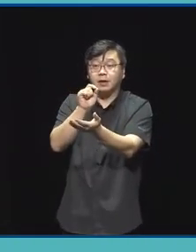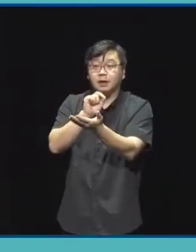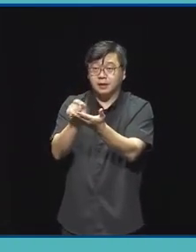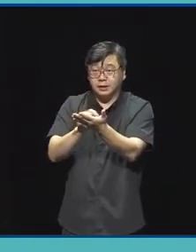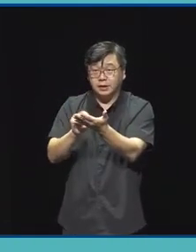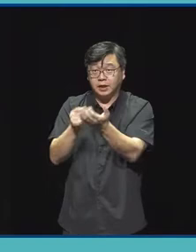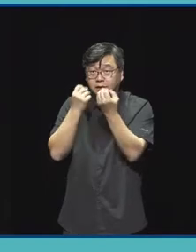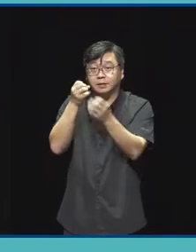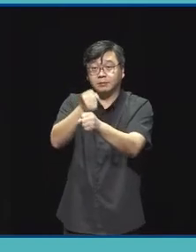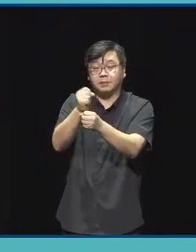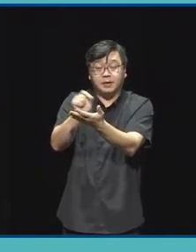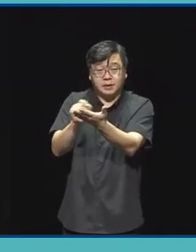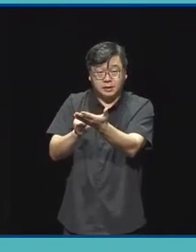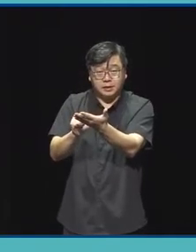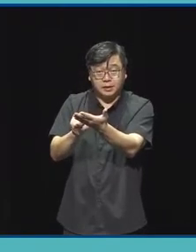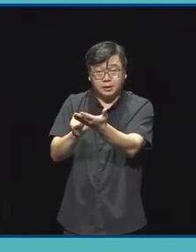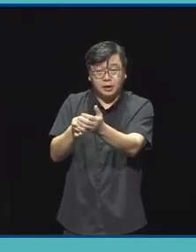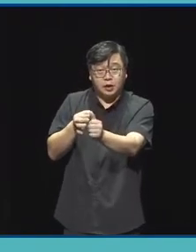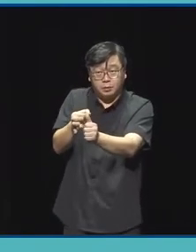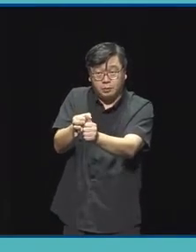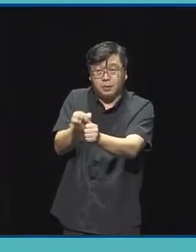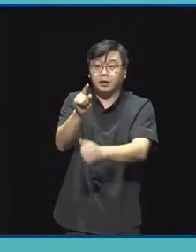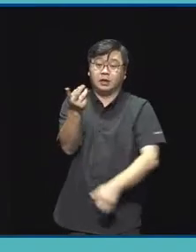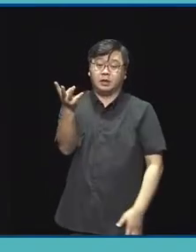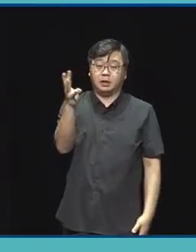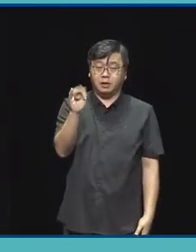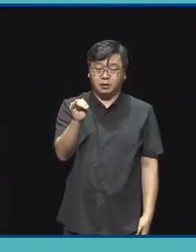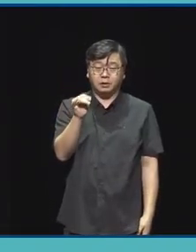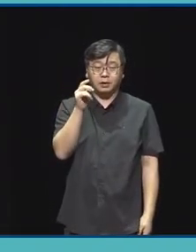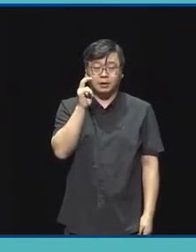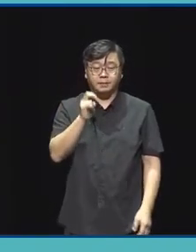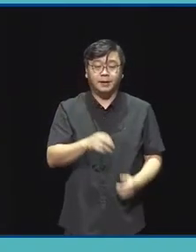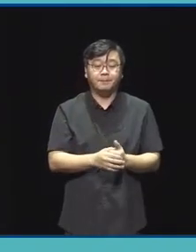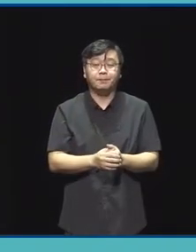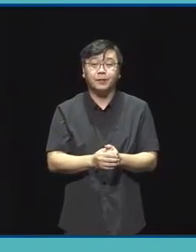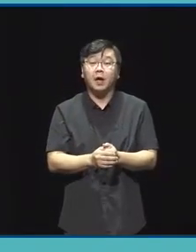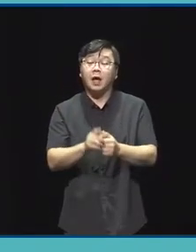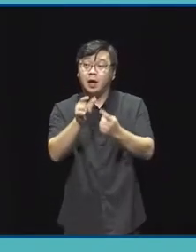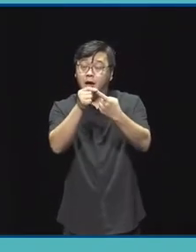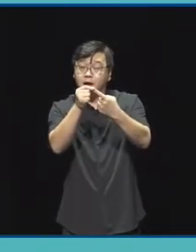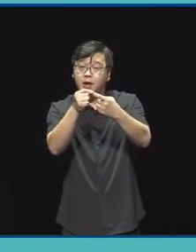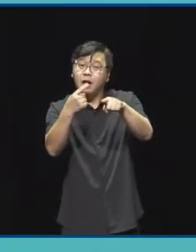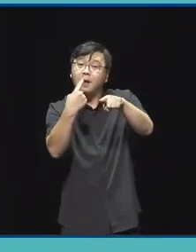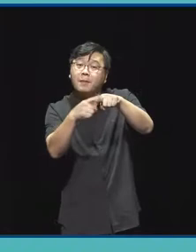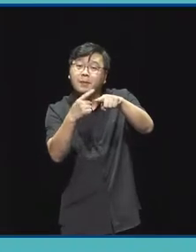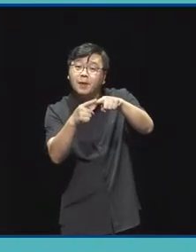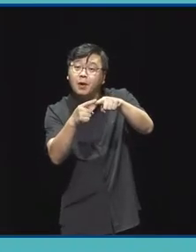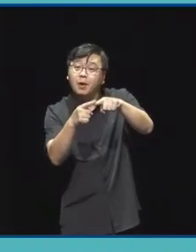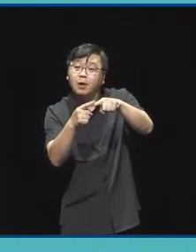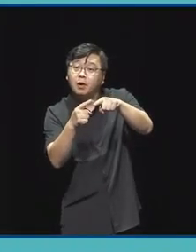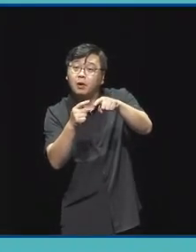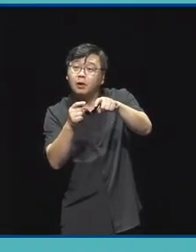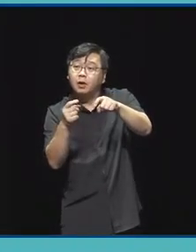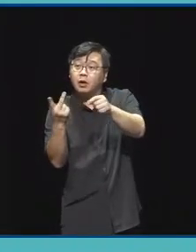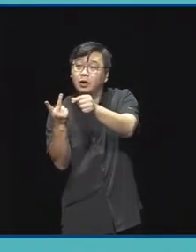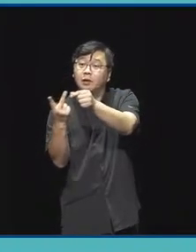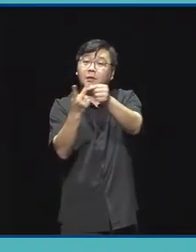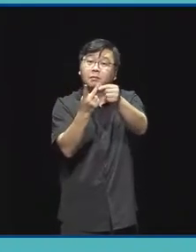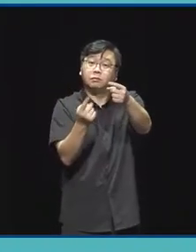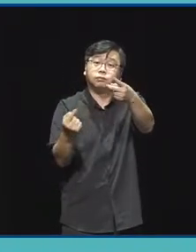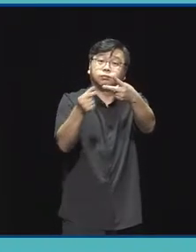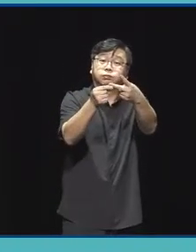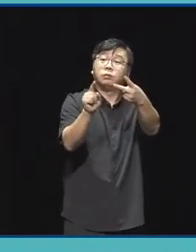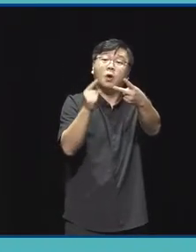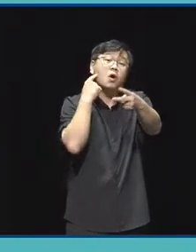그런데 사업 내용에 있어서는 좀 중요한 변화가 있습니다. 비평만이 아니라 연구 분야로도 사업 범위가 확대되었다는 점이 하나고요. 그다음에